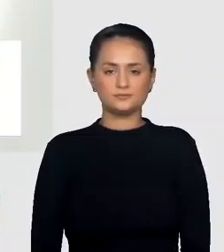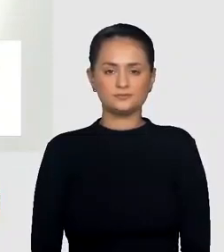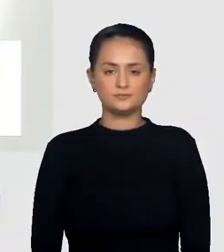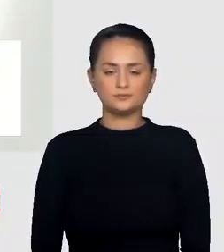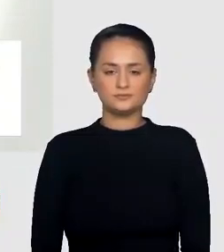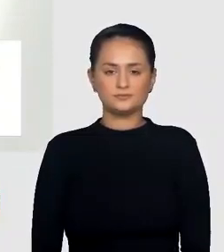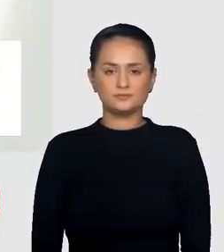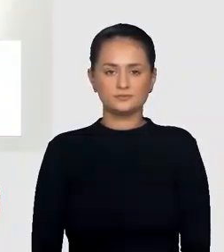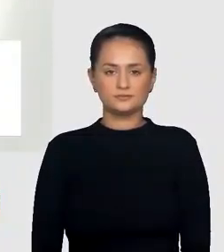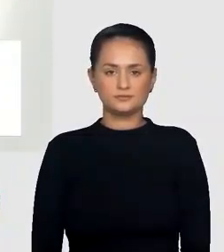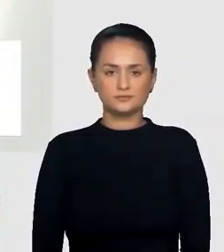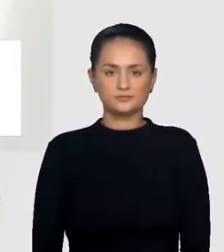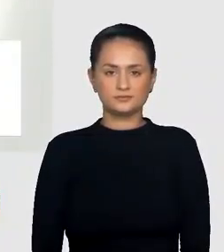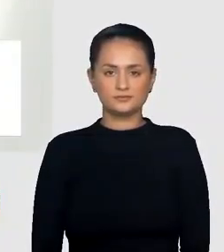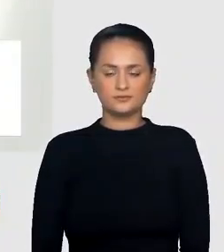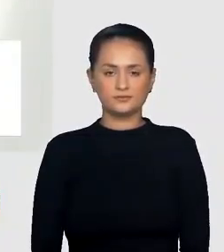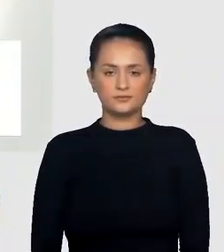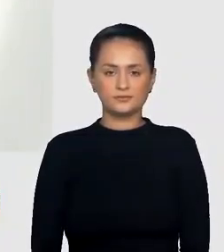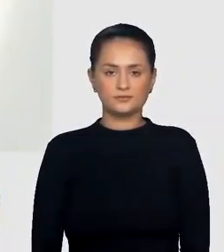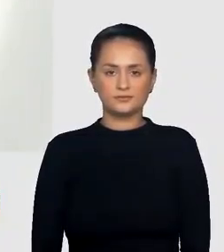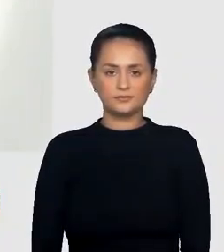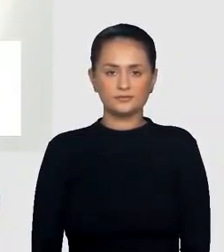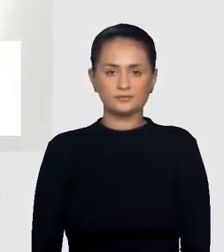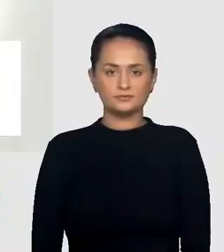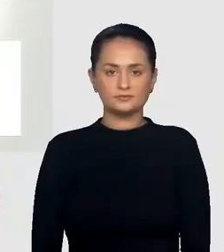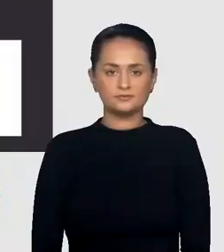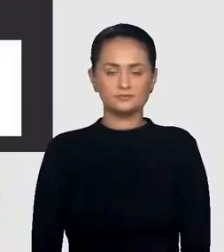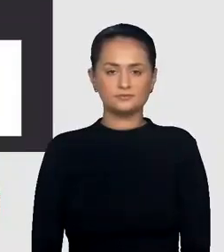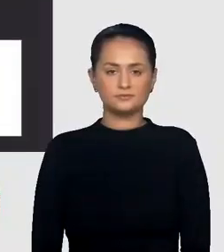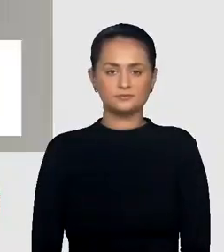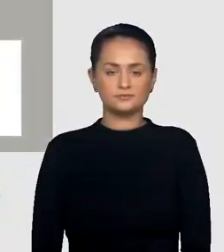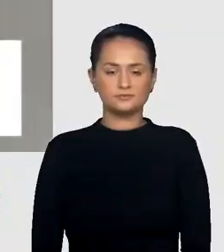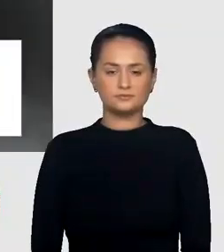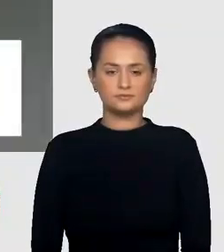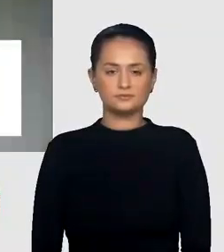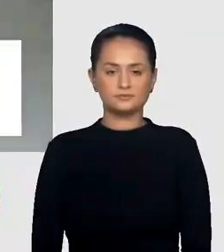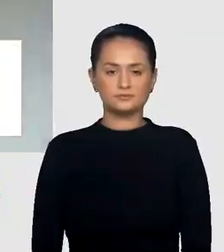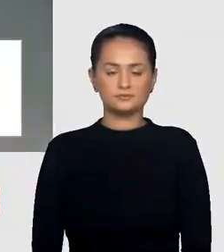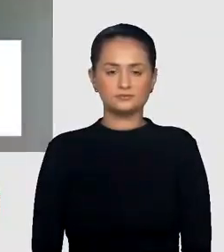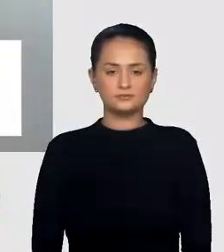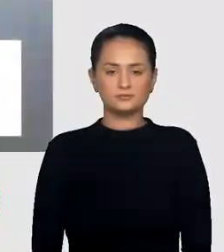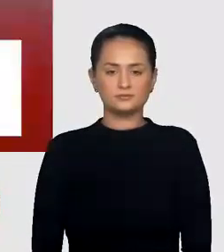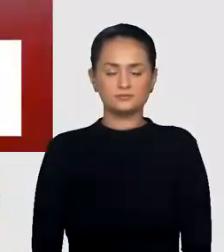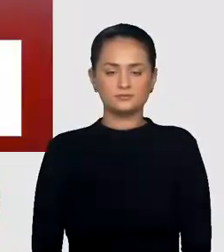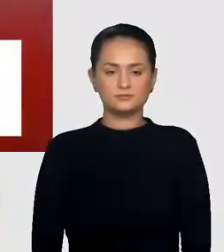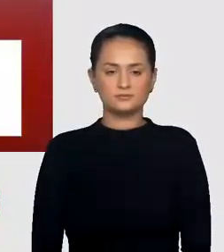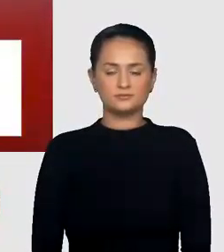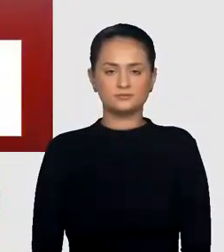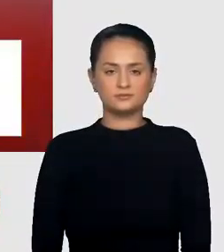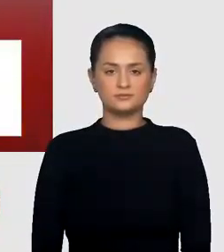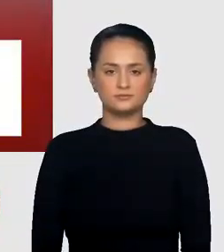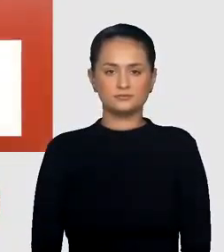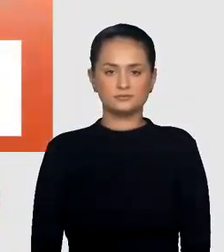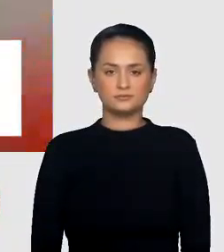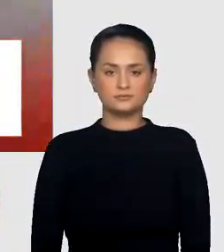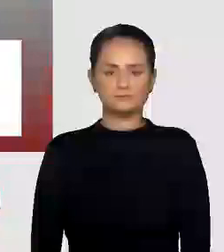pare că în ultimele ore au existat mai multe atacuri cu rachete între Hezbollah și Israel. La sesiunea de informare ținută în